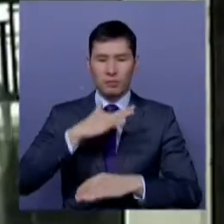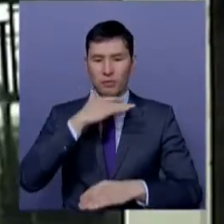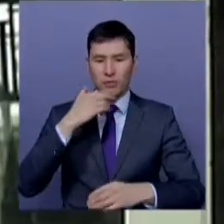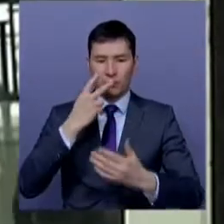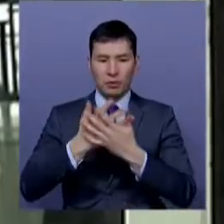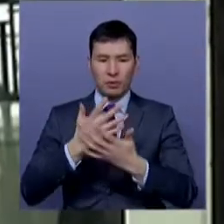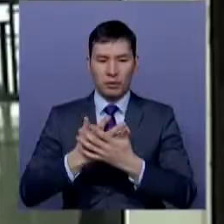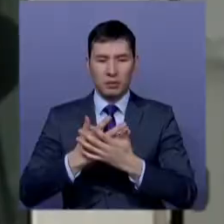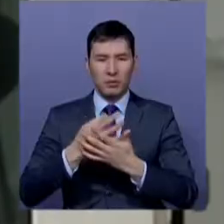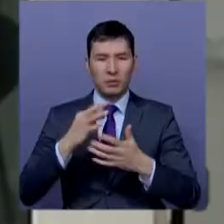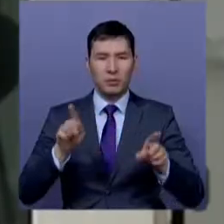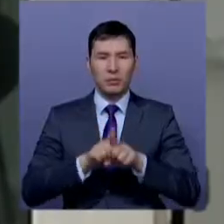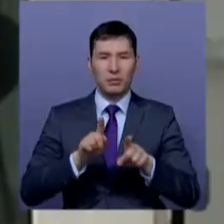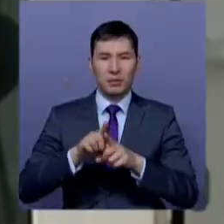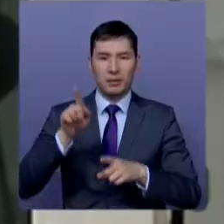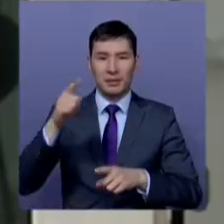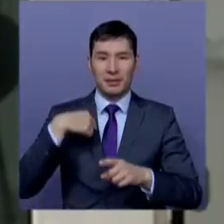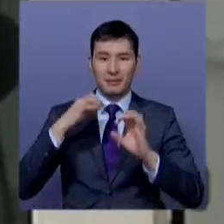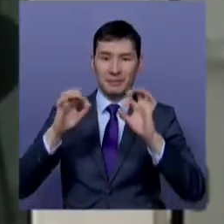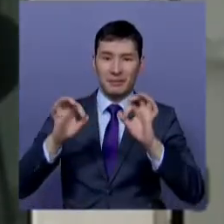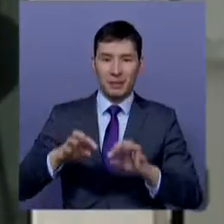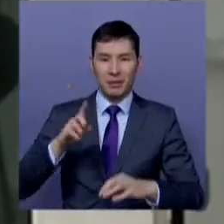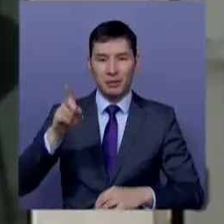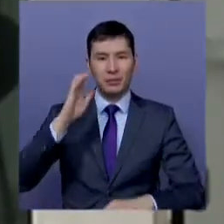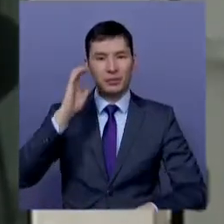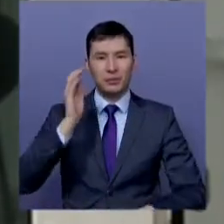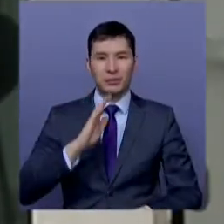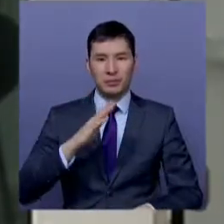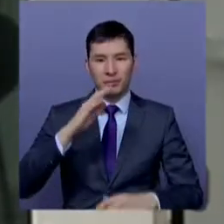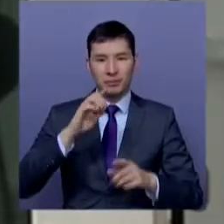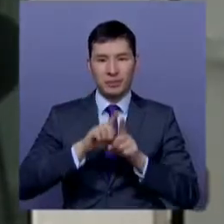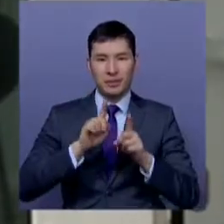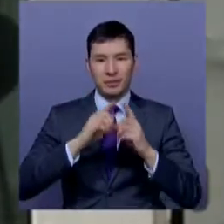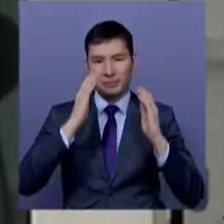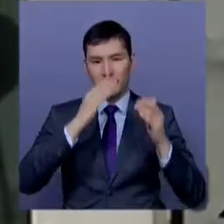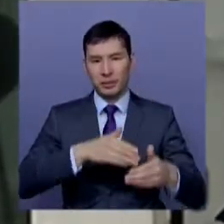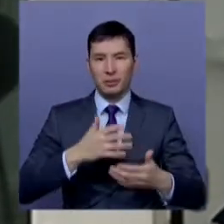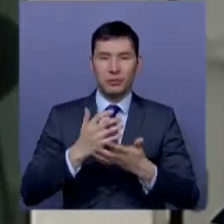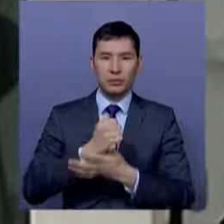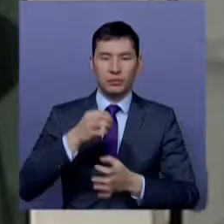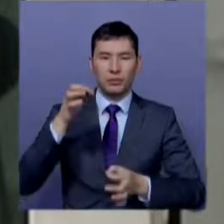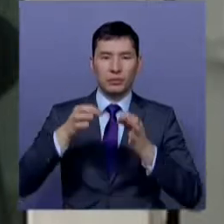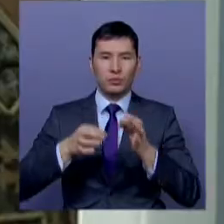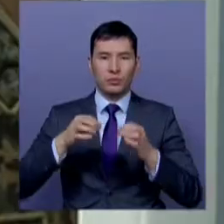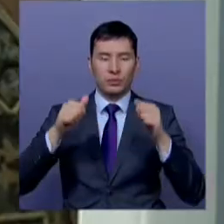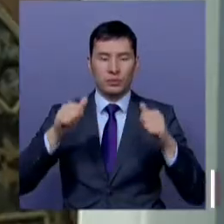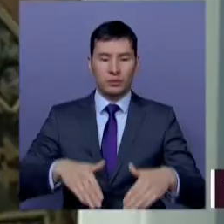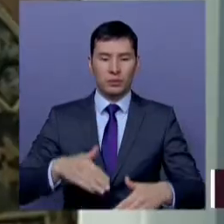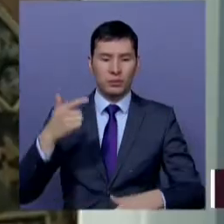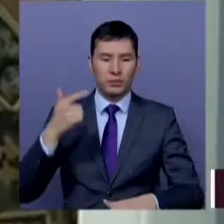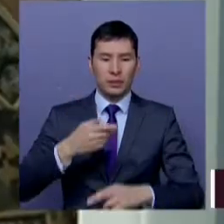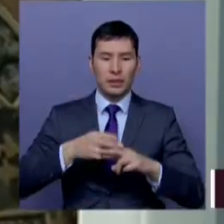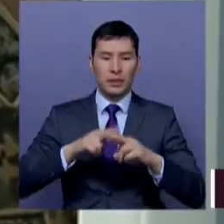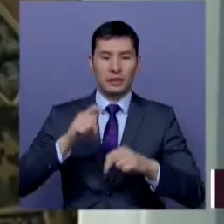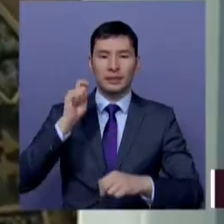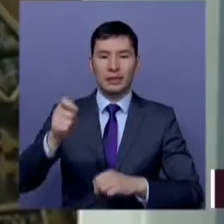Ол алайда сот біздің көрсеткен түрлі өтініш хаттарымызды жоққа шығарды. 11 жылға